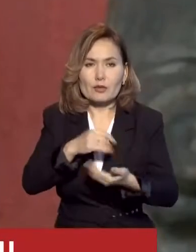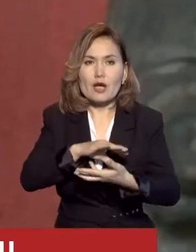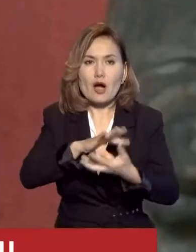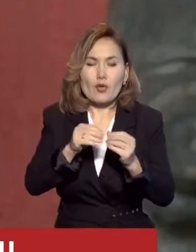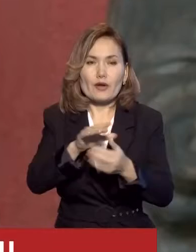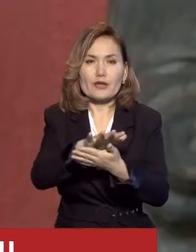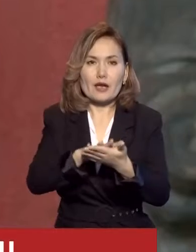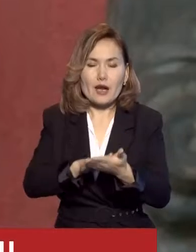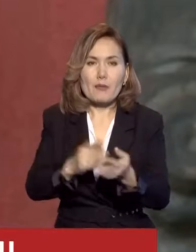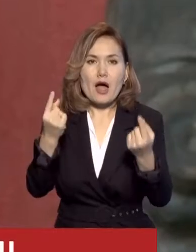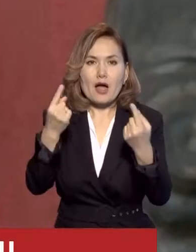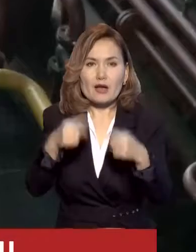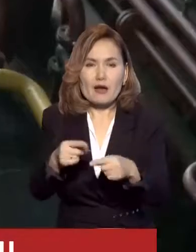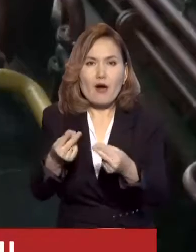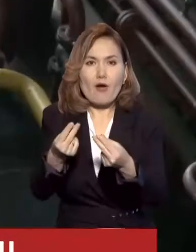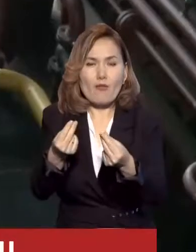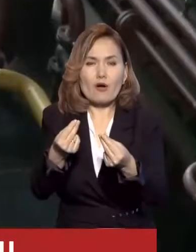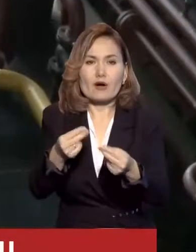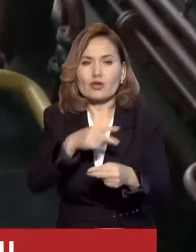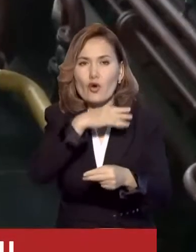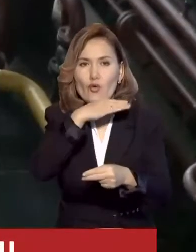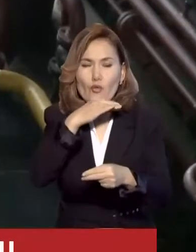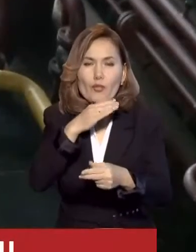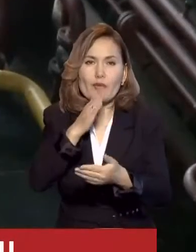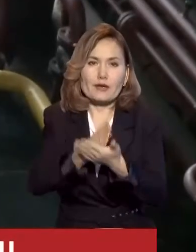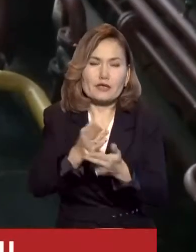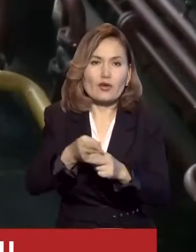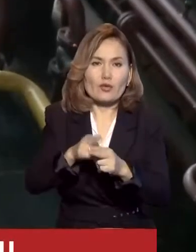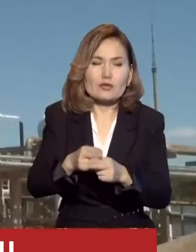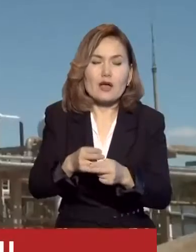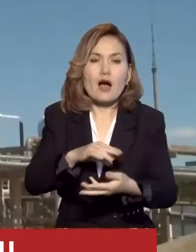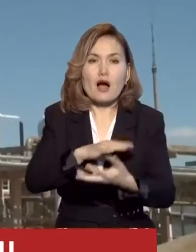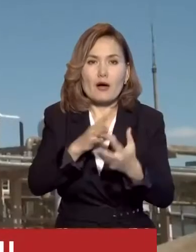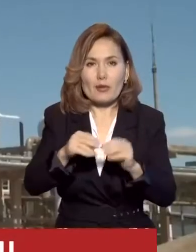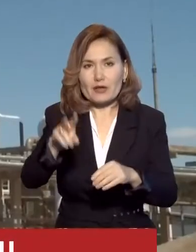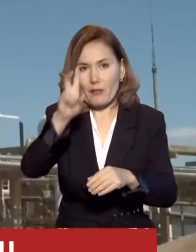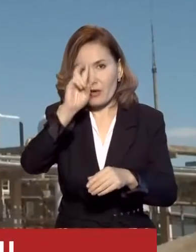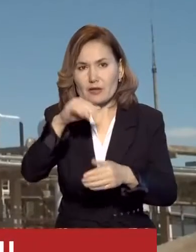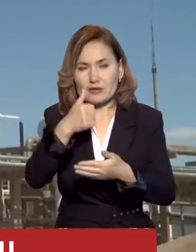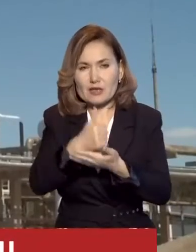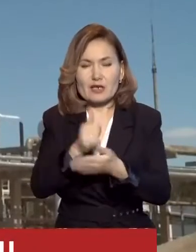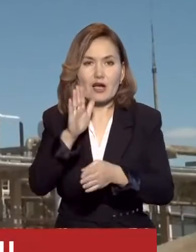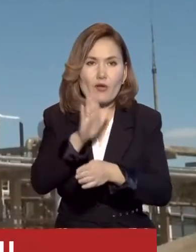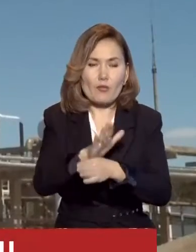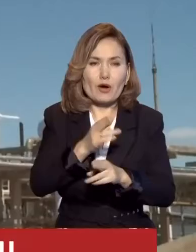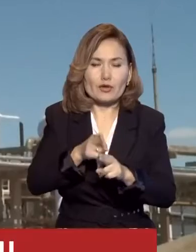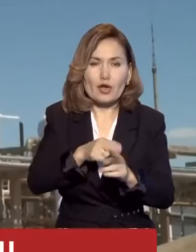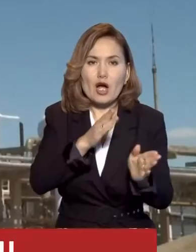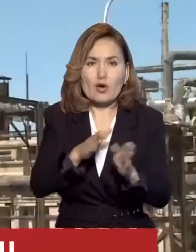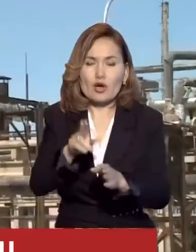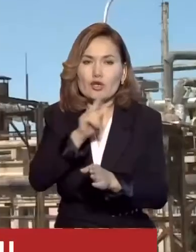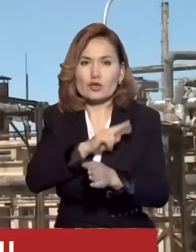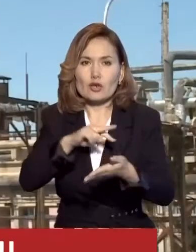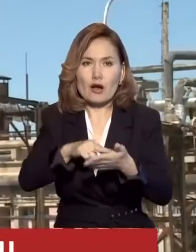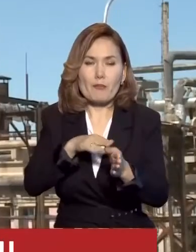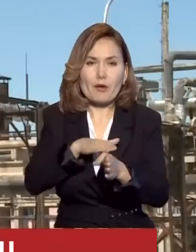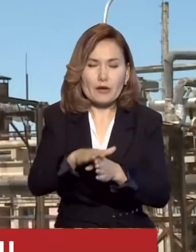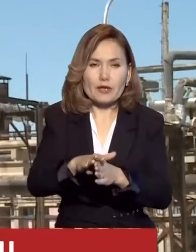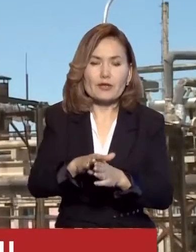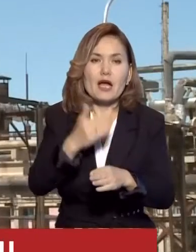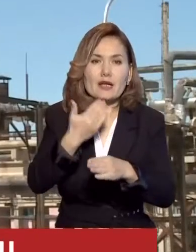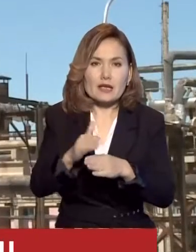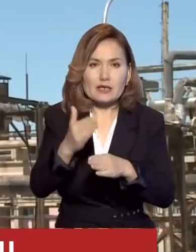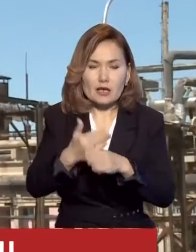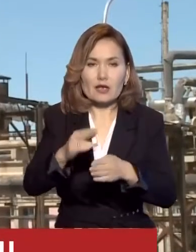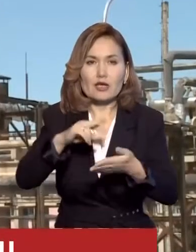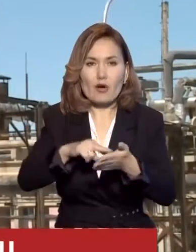жалғаса берсе инвестиция тарту түгілі. Тапшылықтан көз ашпай қалуымыз мүмкін. Президент осыны ескертті. Сондықтан жүйелі ойластырылған және